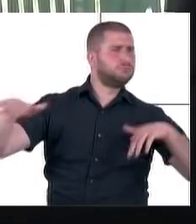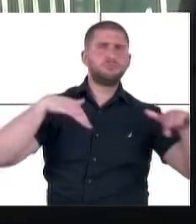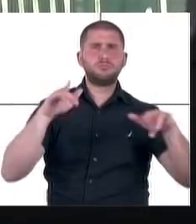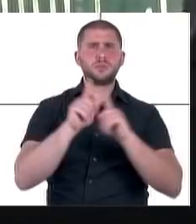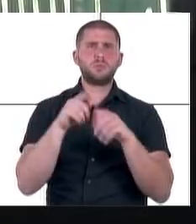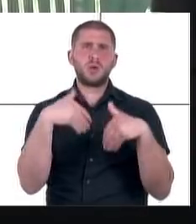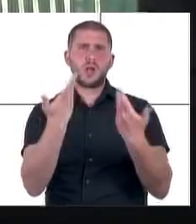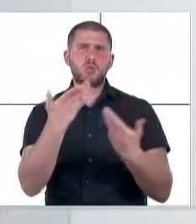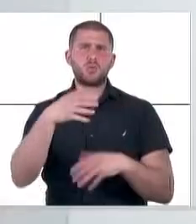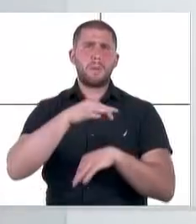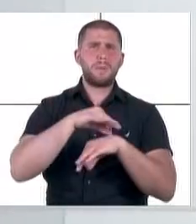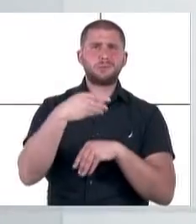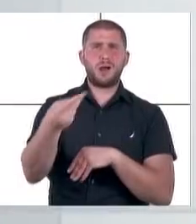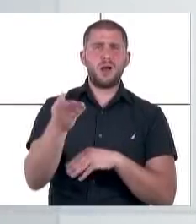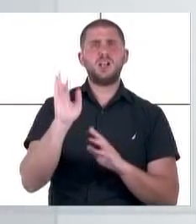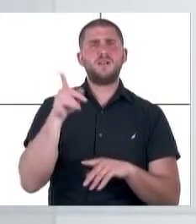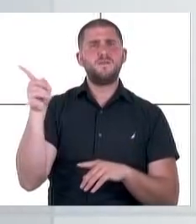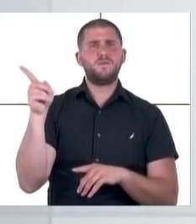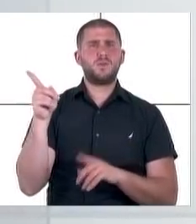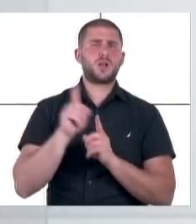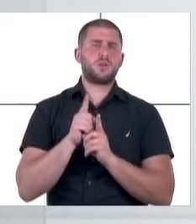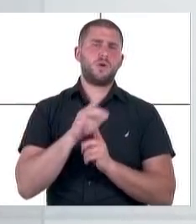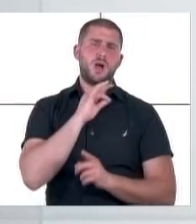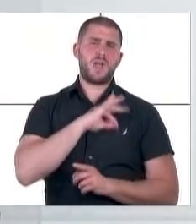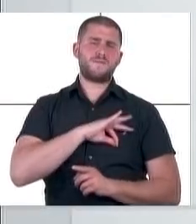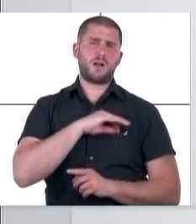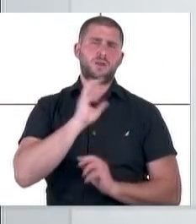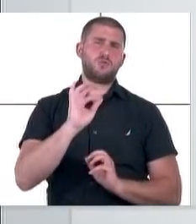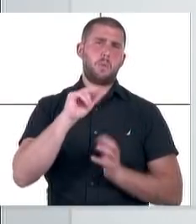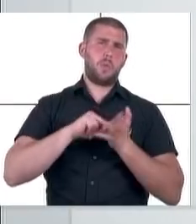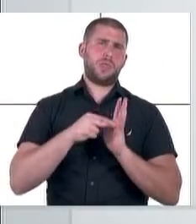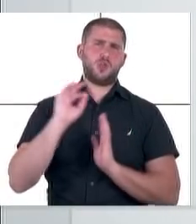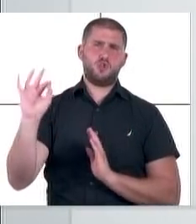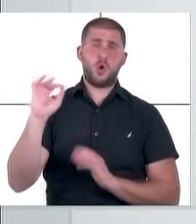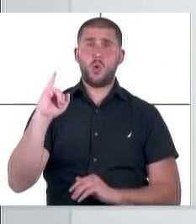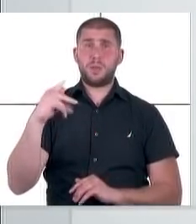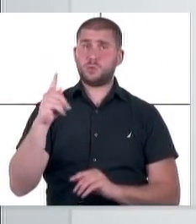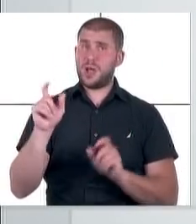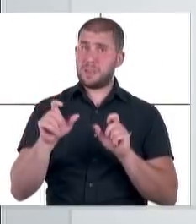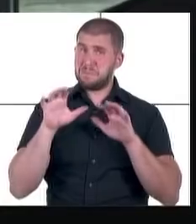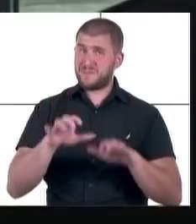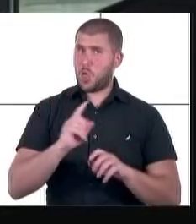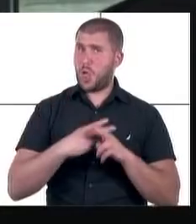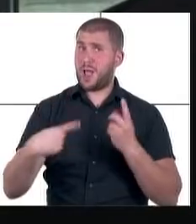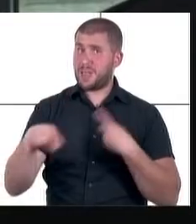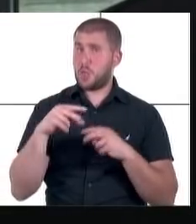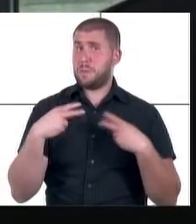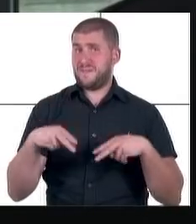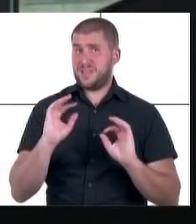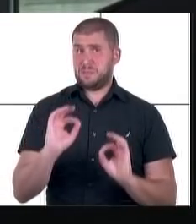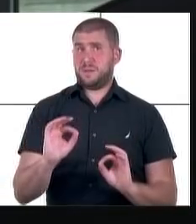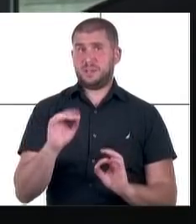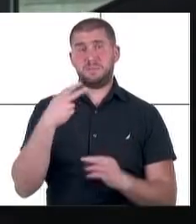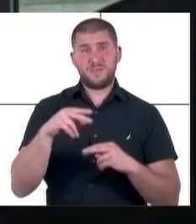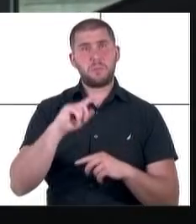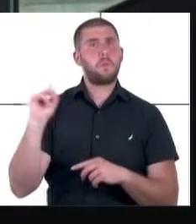יגישו להם בשר, והוא הרוויח את ההון הפוליטי שלו ככה. יהודה פרץ הוא בן אדם מפחיד, ולא רק אנחנו בתחנה מפחדים ממנו, מפחדים